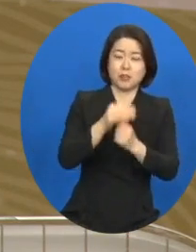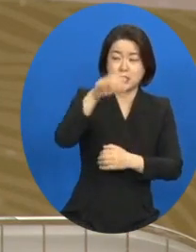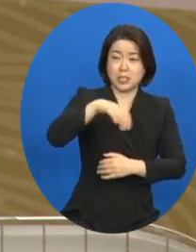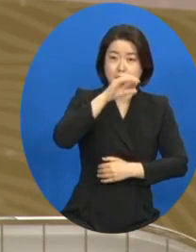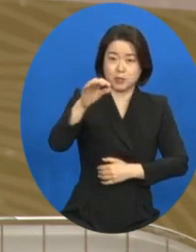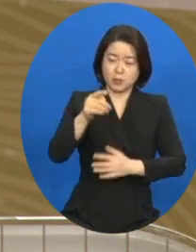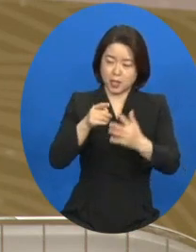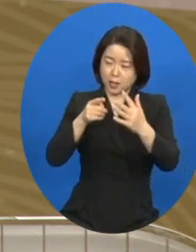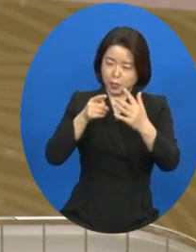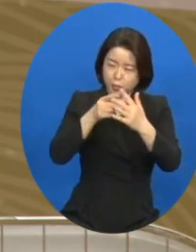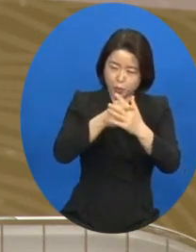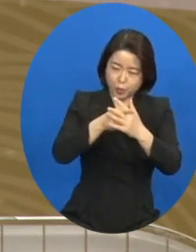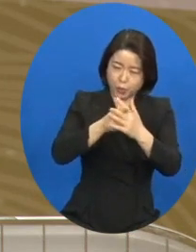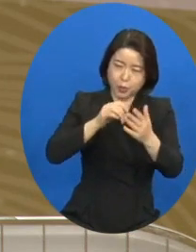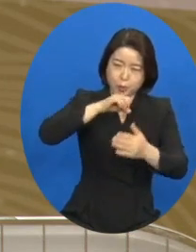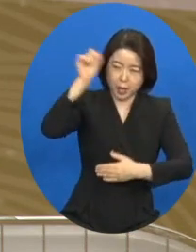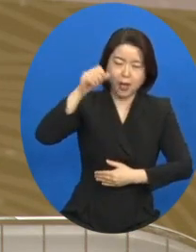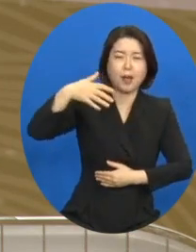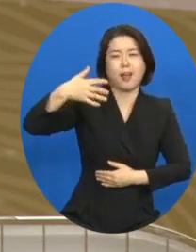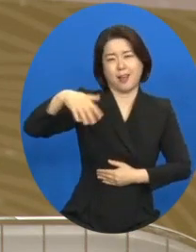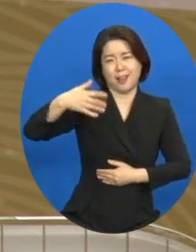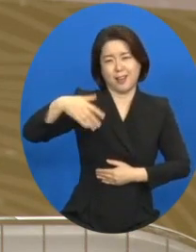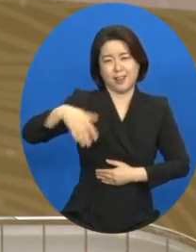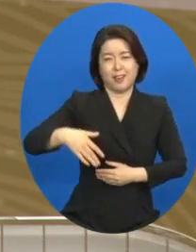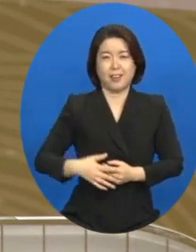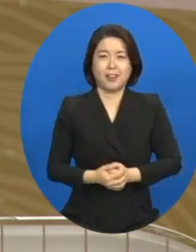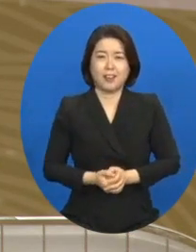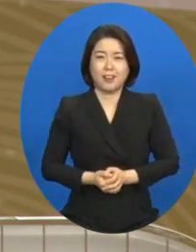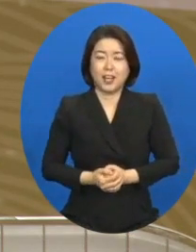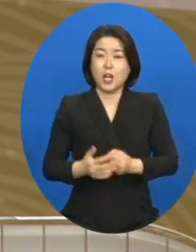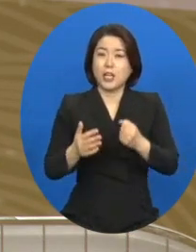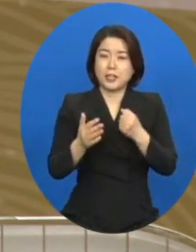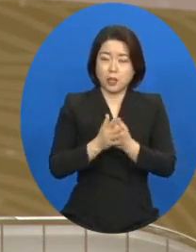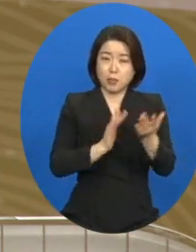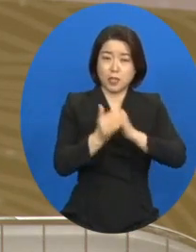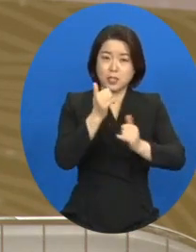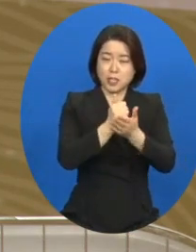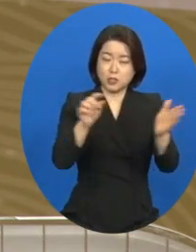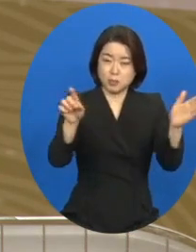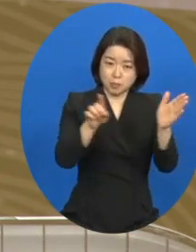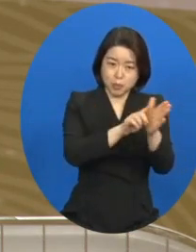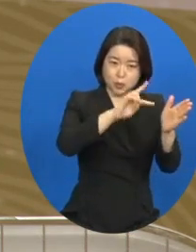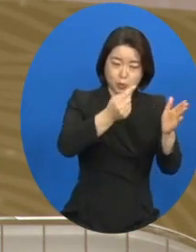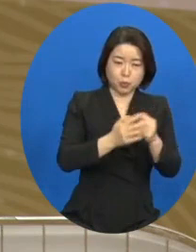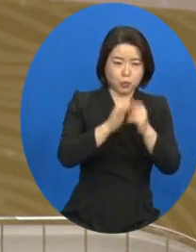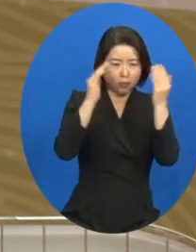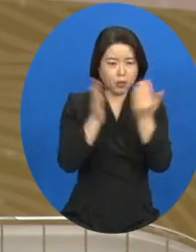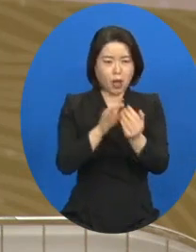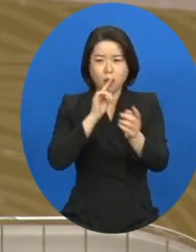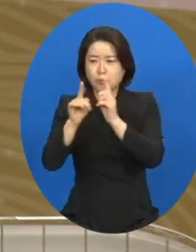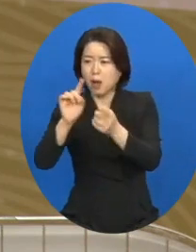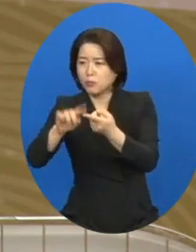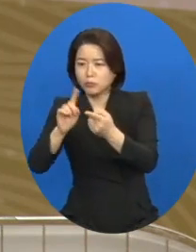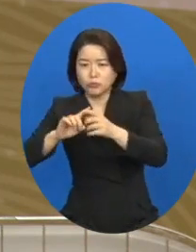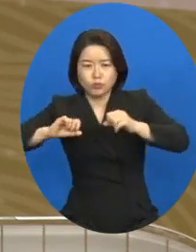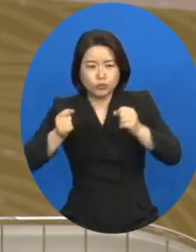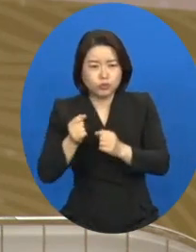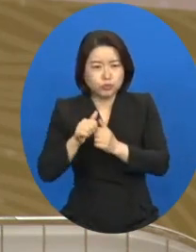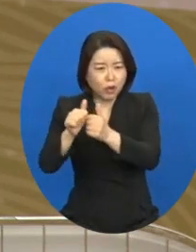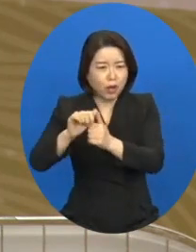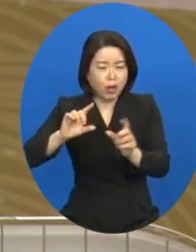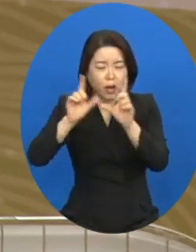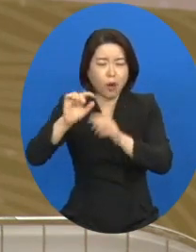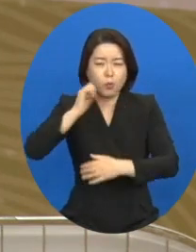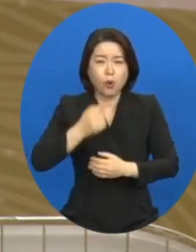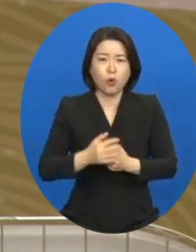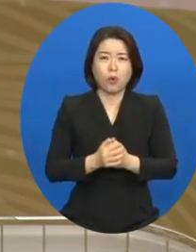십자가를 통과한 사람이 아니에요. 그러니까 예수를 믿어도 모든 게 다 말씀대로 안 됩니다.